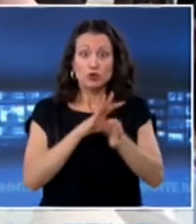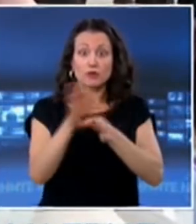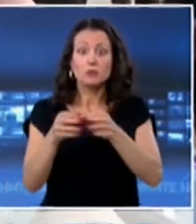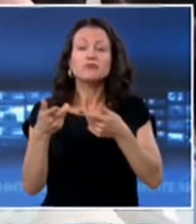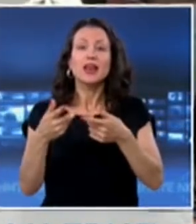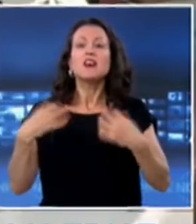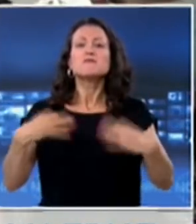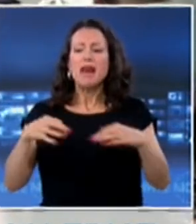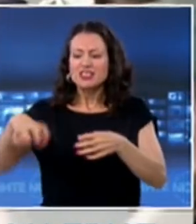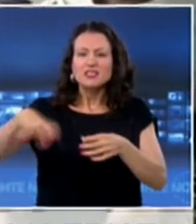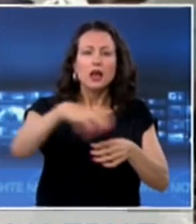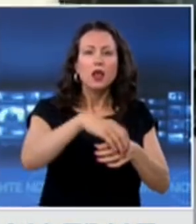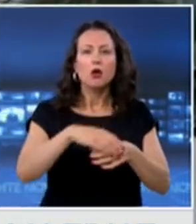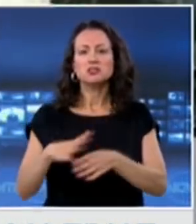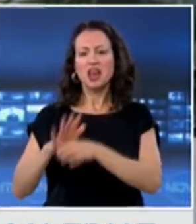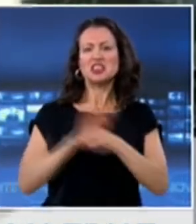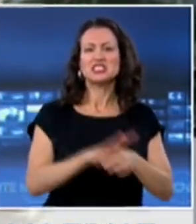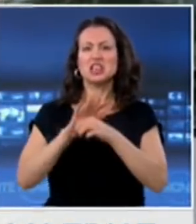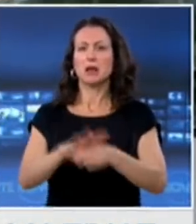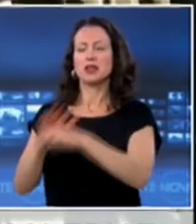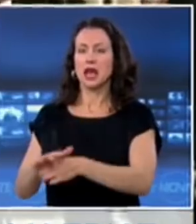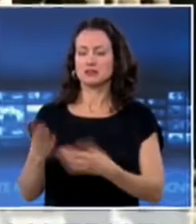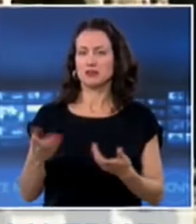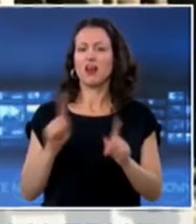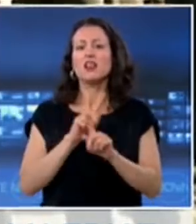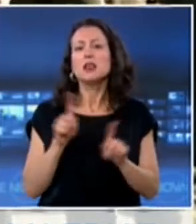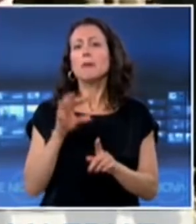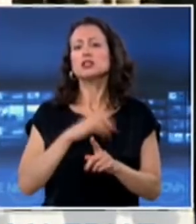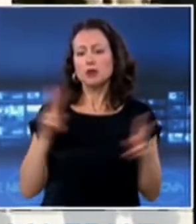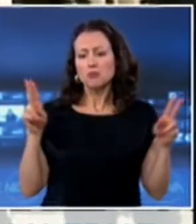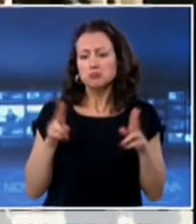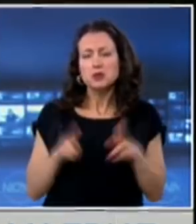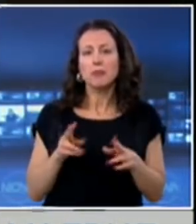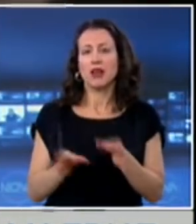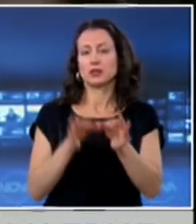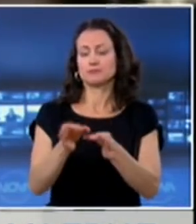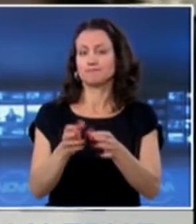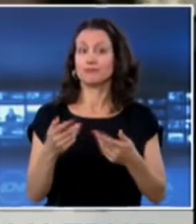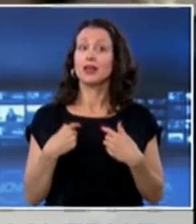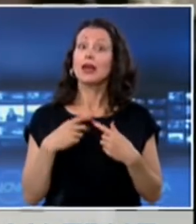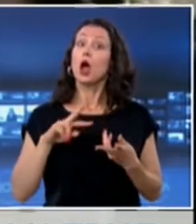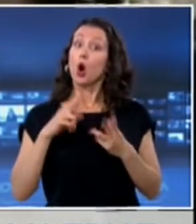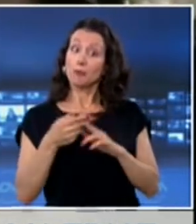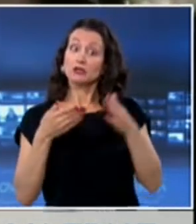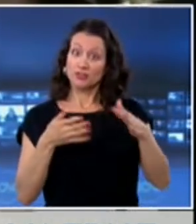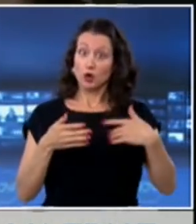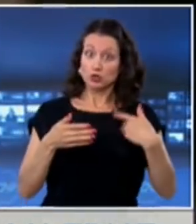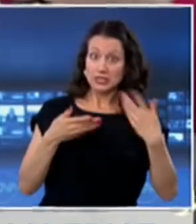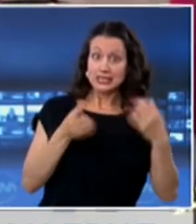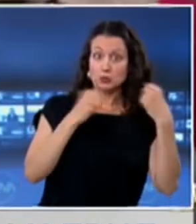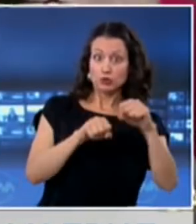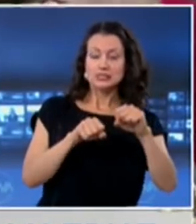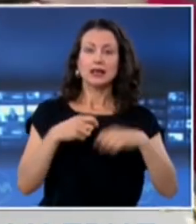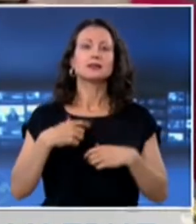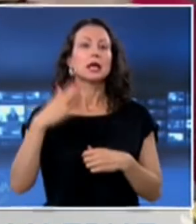до по-ниски нива на заразяване. Обратно на техните искания, Министерството на здравеопазването препоръча на Мадрид да запази и дори да